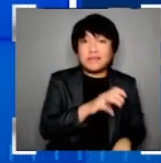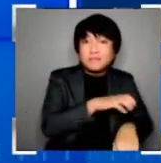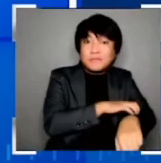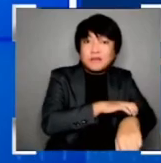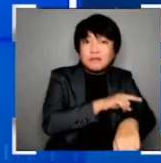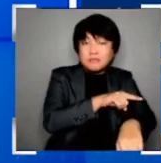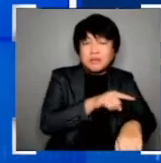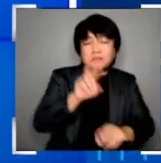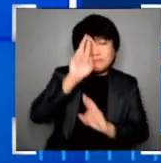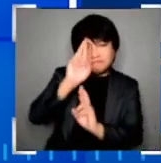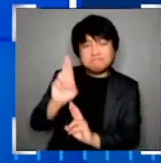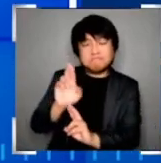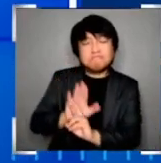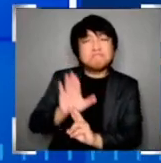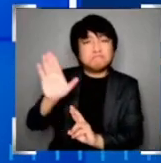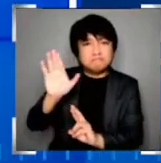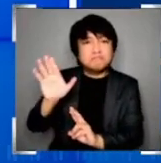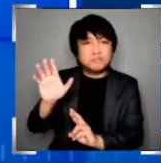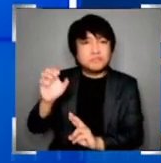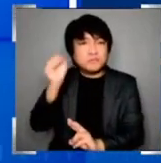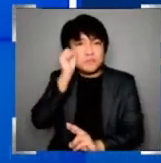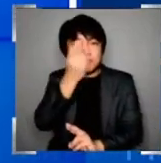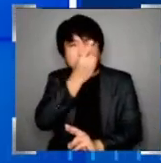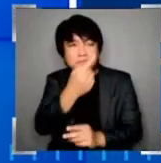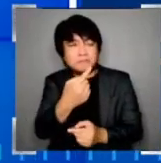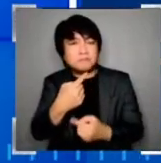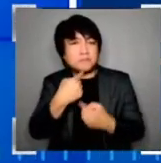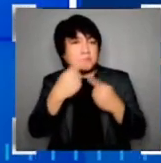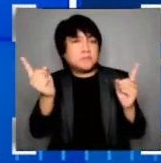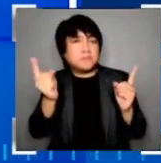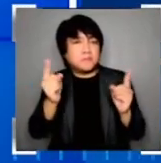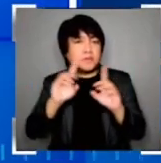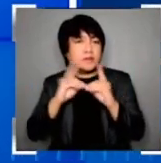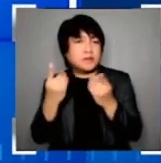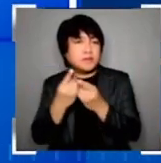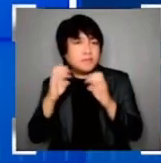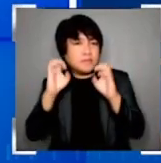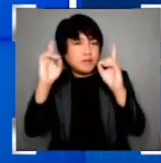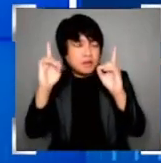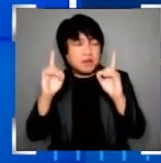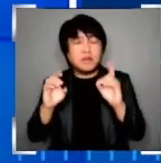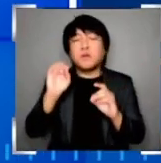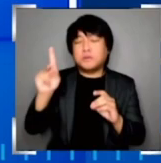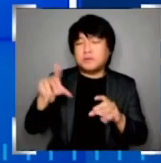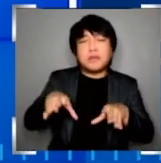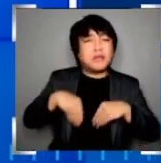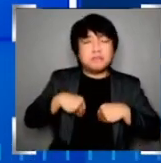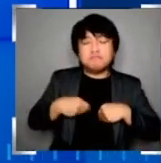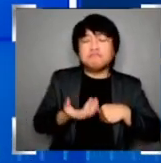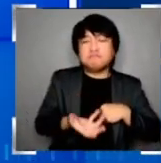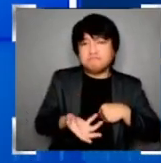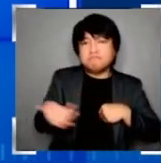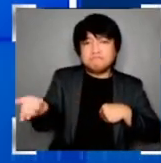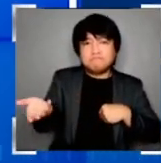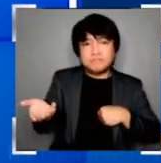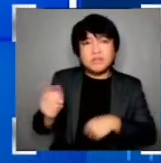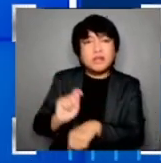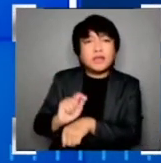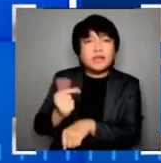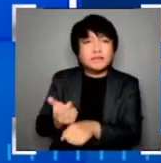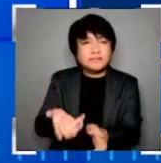sa transition team na bubuuin ng DepEd. Nagpasalamat din ang lokal na pamahalaan ng Taguig sa hakbang ni